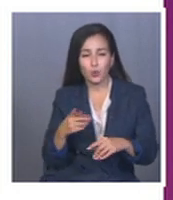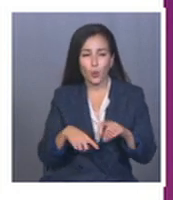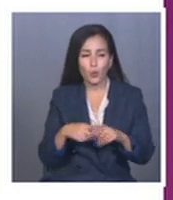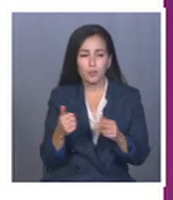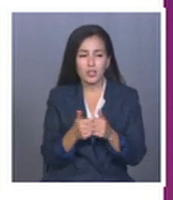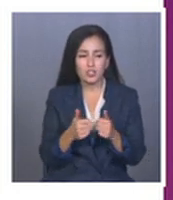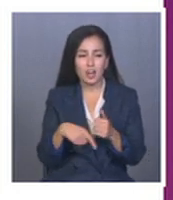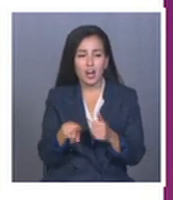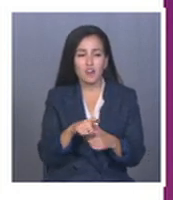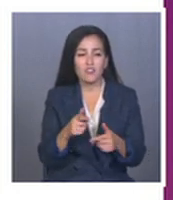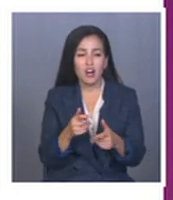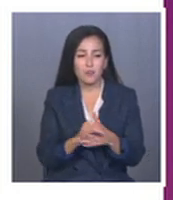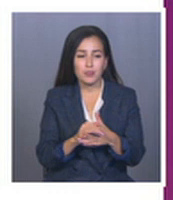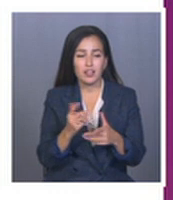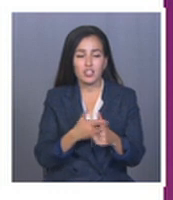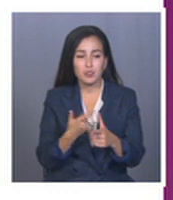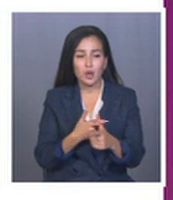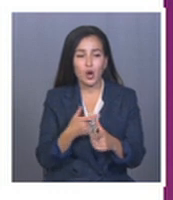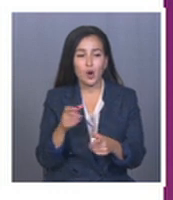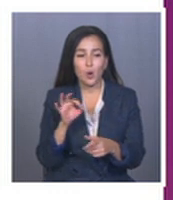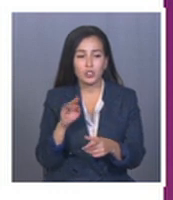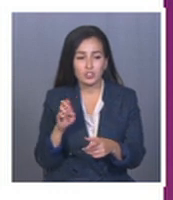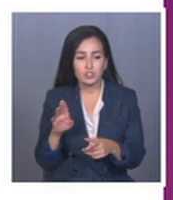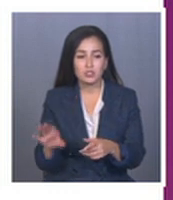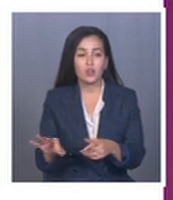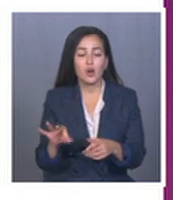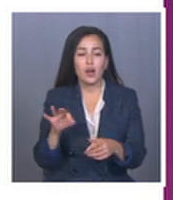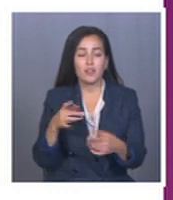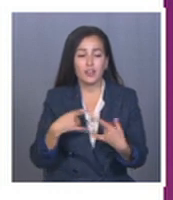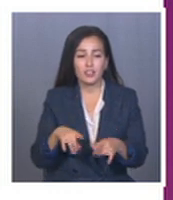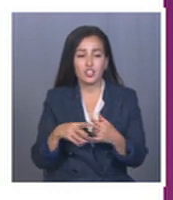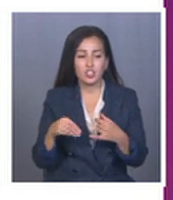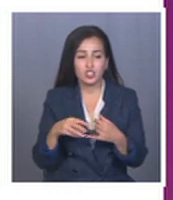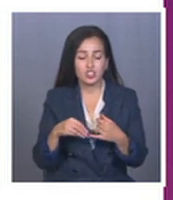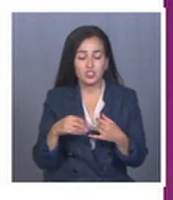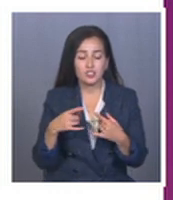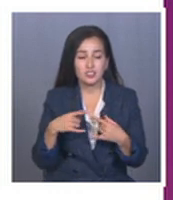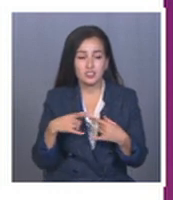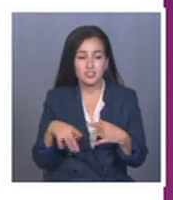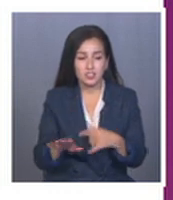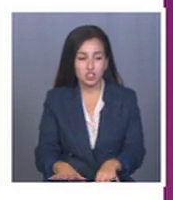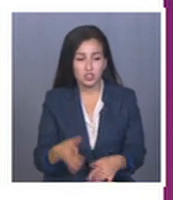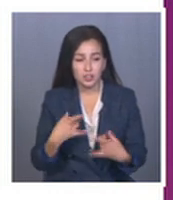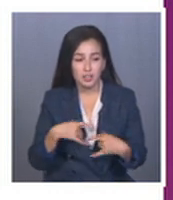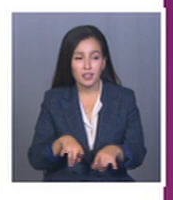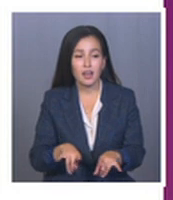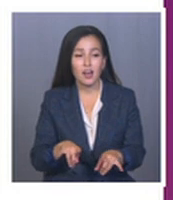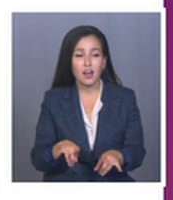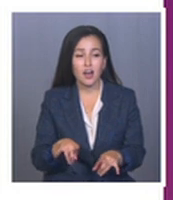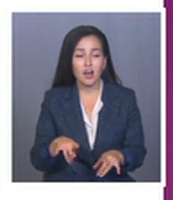фамилия, имя, отчество, дата рождения, место работы, учебы, адрес проживания, дата